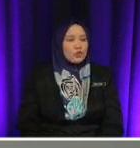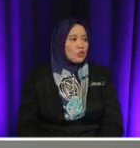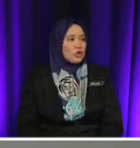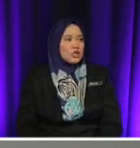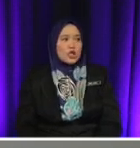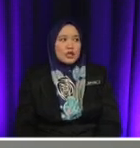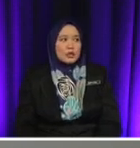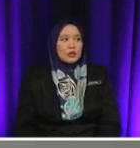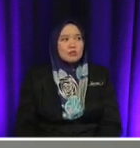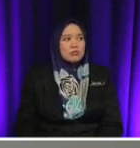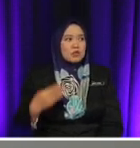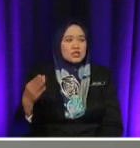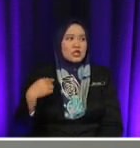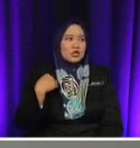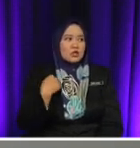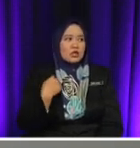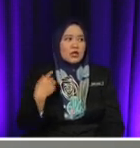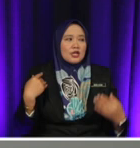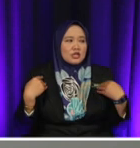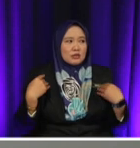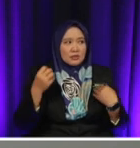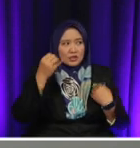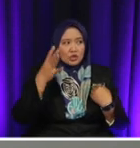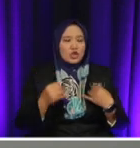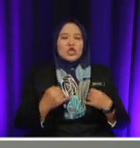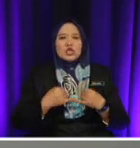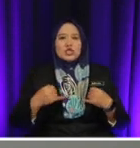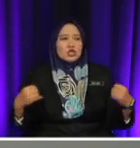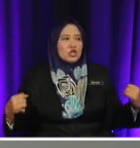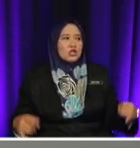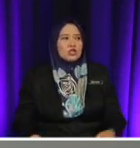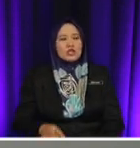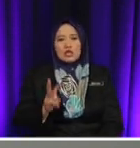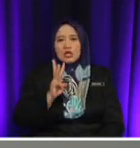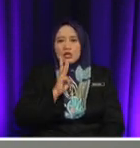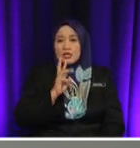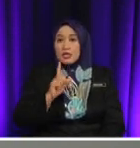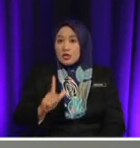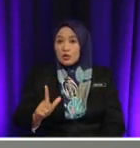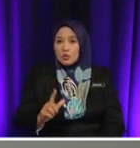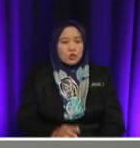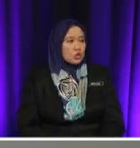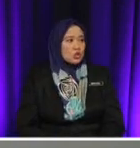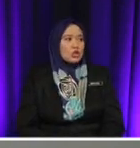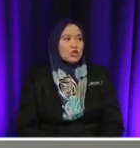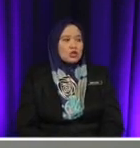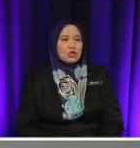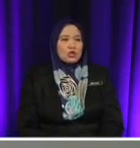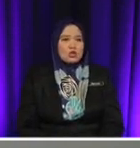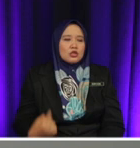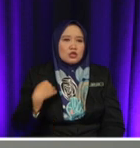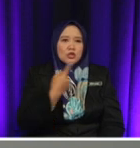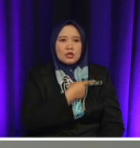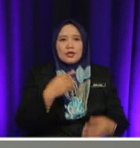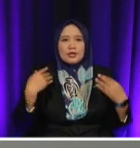dia akan Nyatakan jenis larutan itu melibatkan beberapa jenis larutan so kita ada jenis larutan itu yang